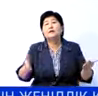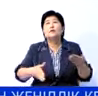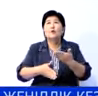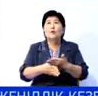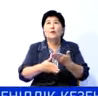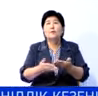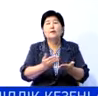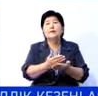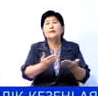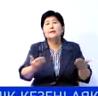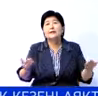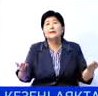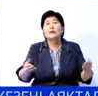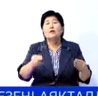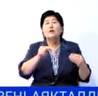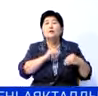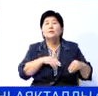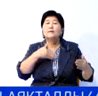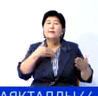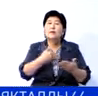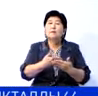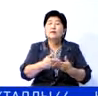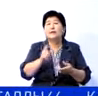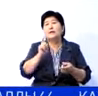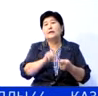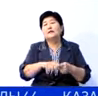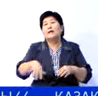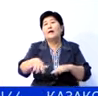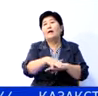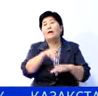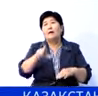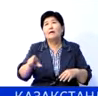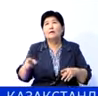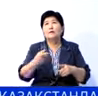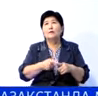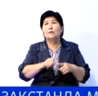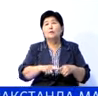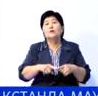көмектеріңізбен, сіздердің мәжілістің еңбектеріңізбен халықта